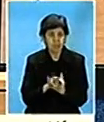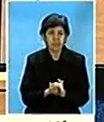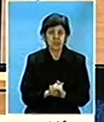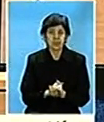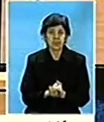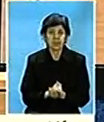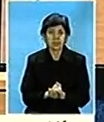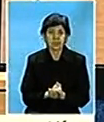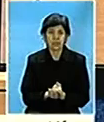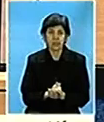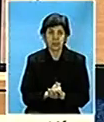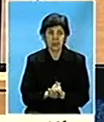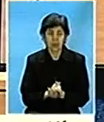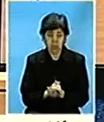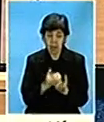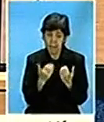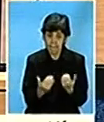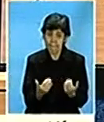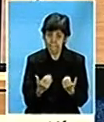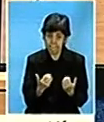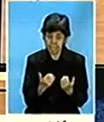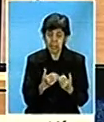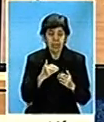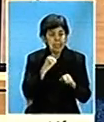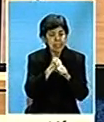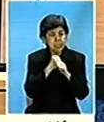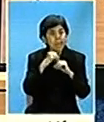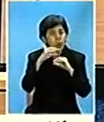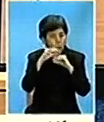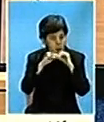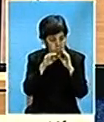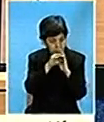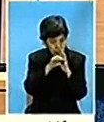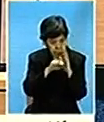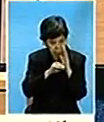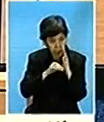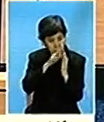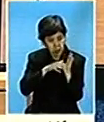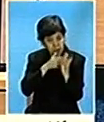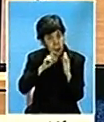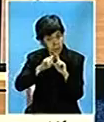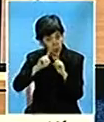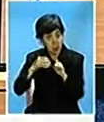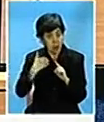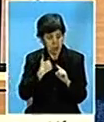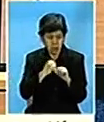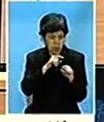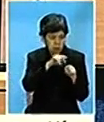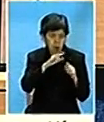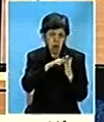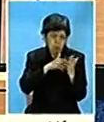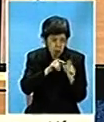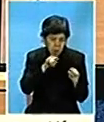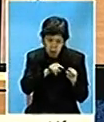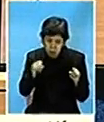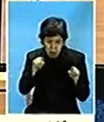จุบันนี้ได้นอกจากนี้กิจกรรมโครงการที่ระบุไว้ในหลายๆยุทธศาสตร์ยังมีความซ้ำซ้อนกัน